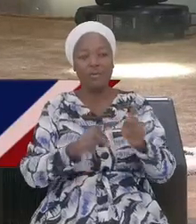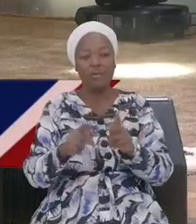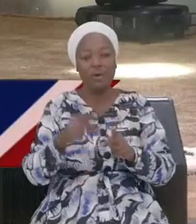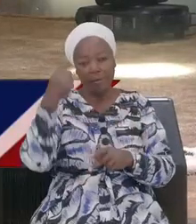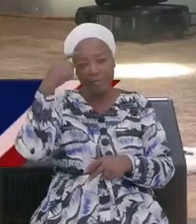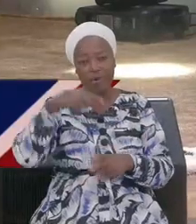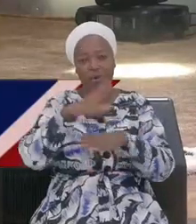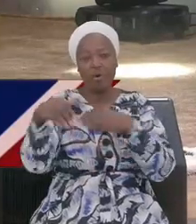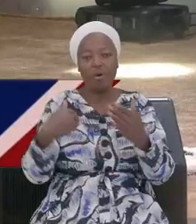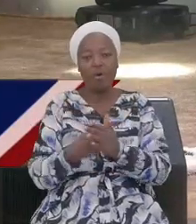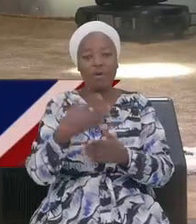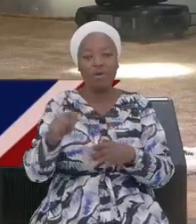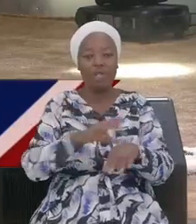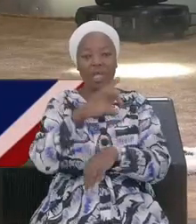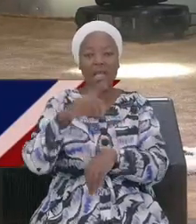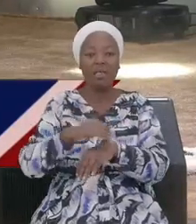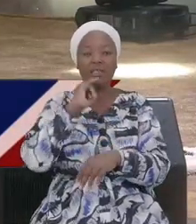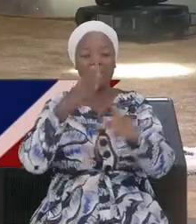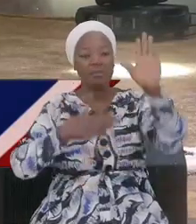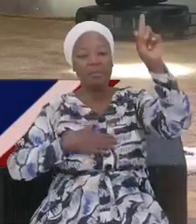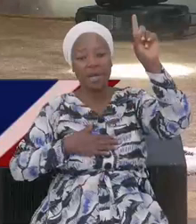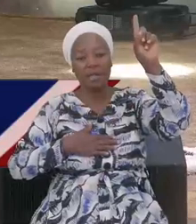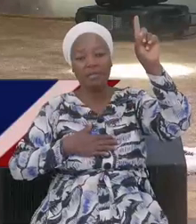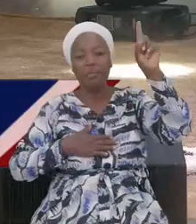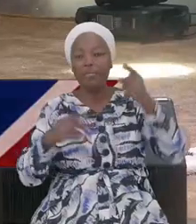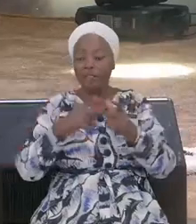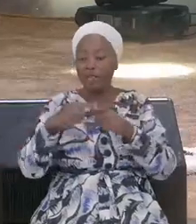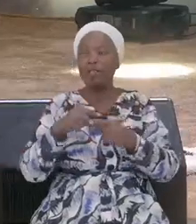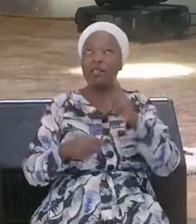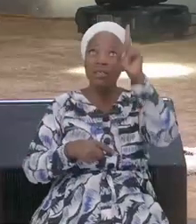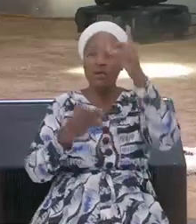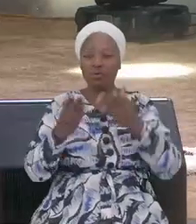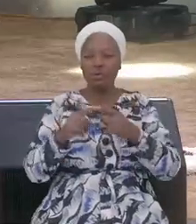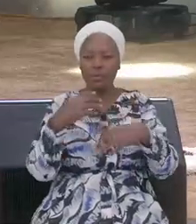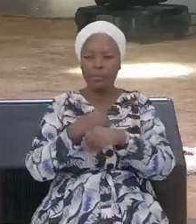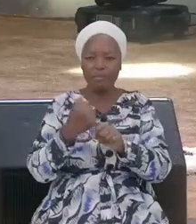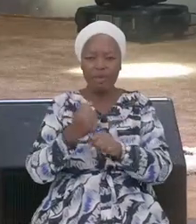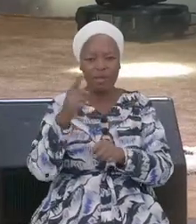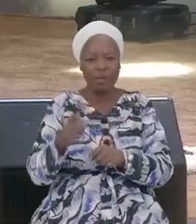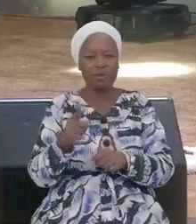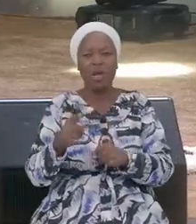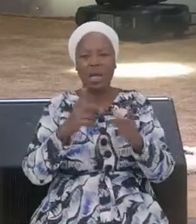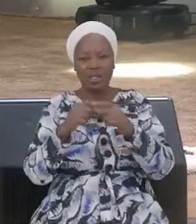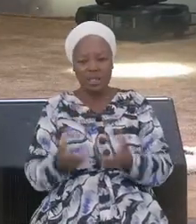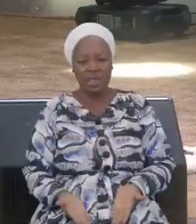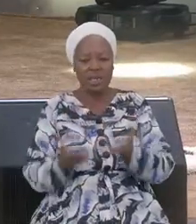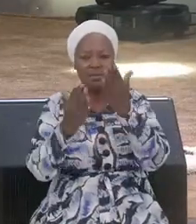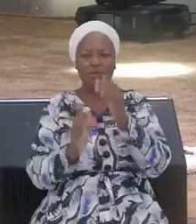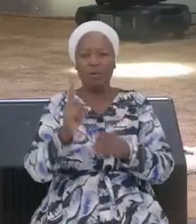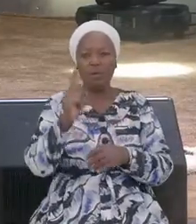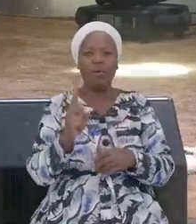terre est à moi. Il veut te lever. Il veut t'élever au-dessus des autres que vous